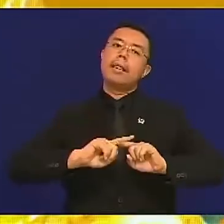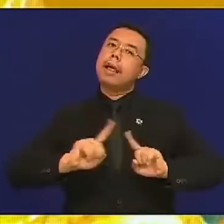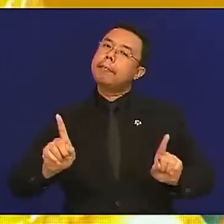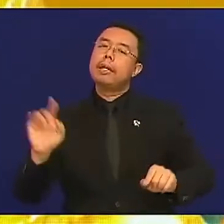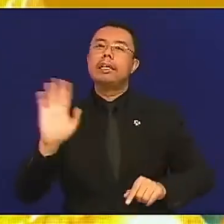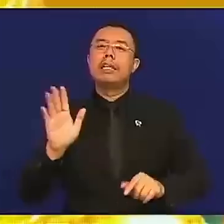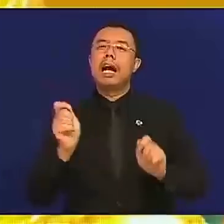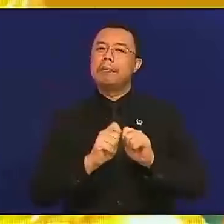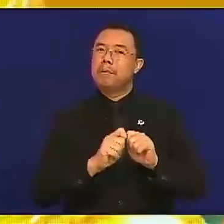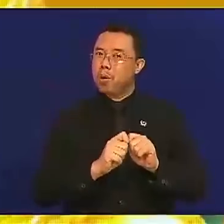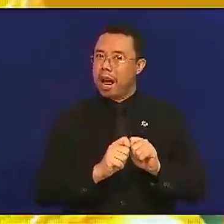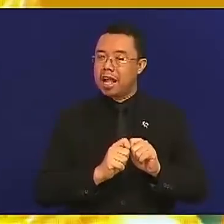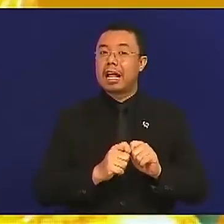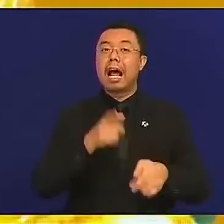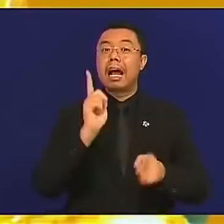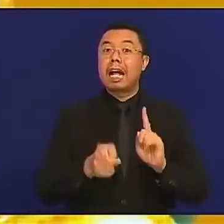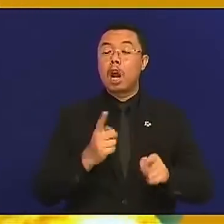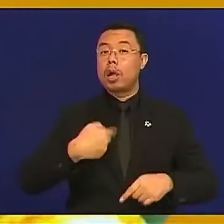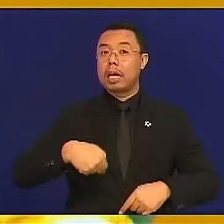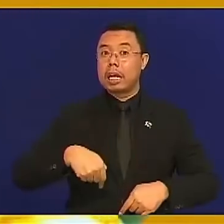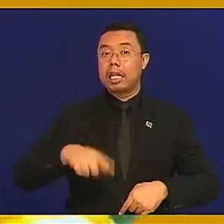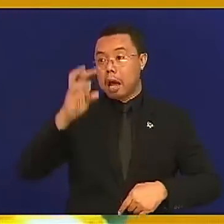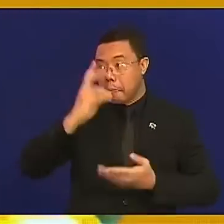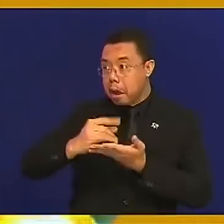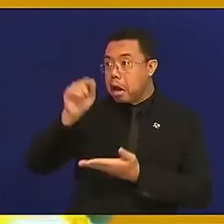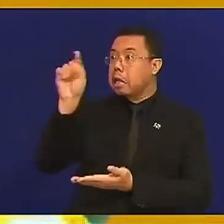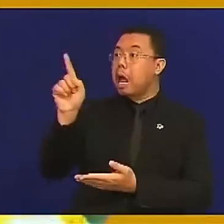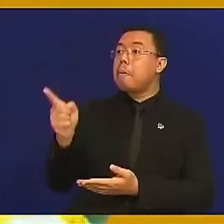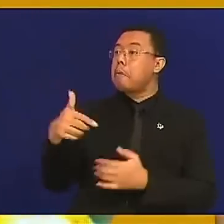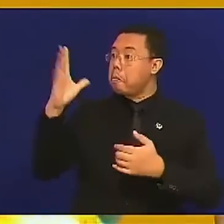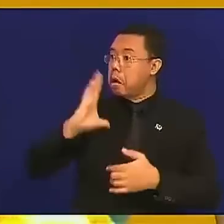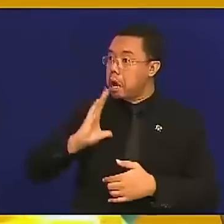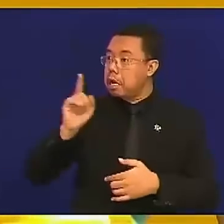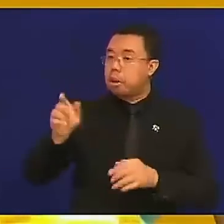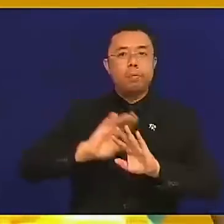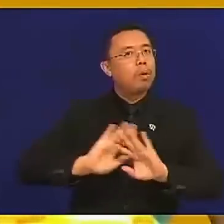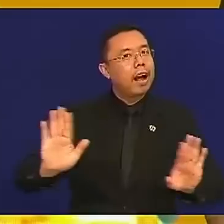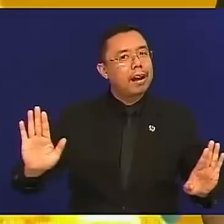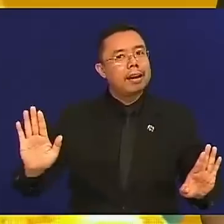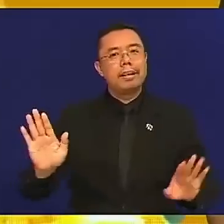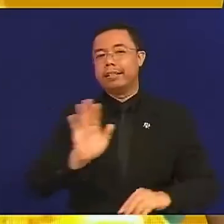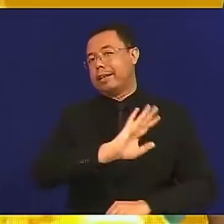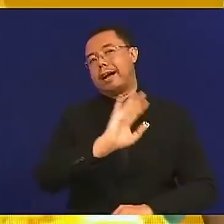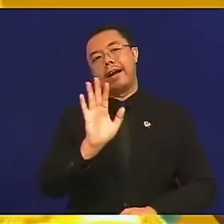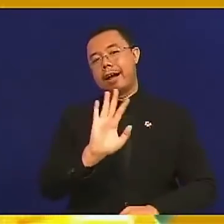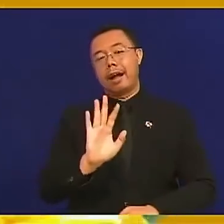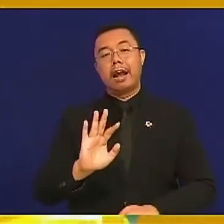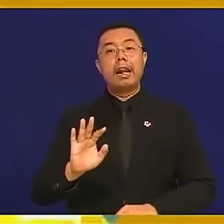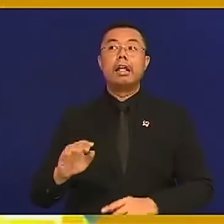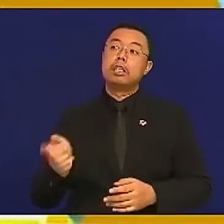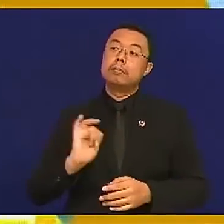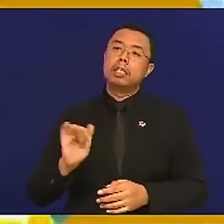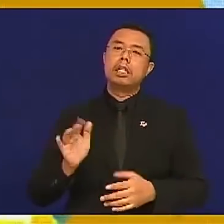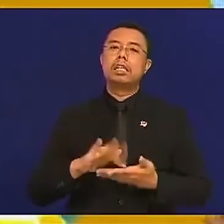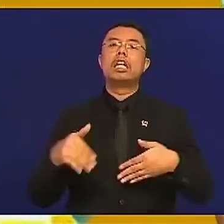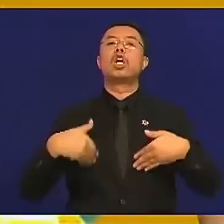Tapi jangan mengesankan bahwa kita menghargai dia karena kekayaan itu. Jangan. Lalu